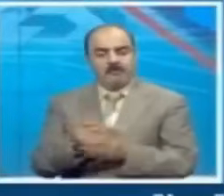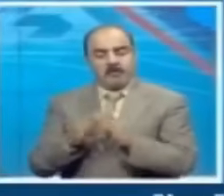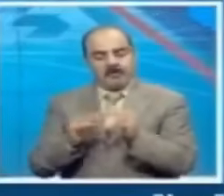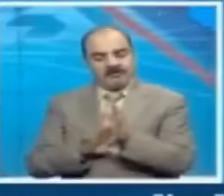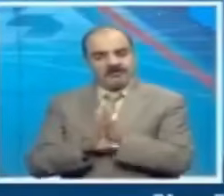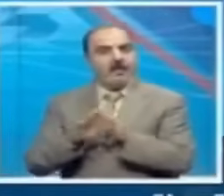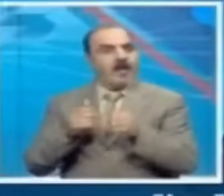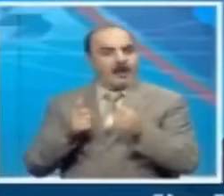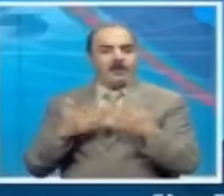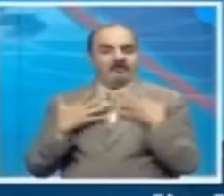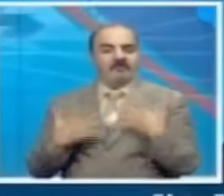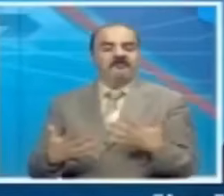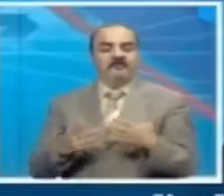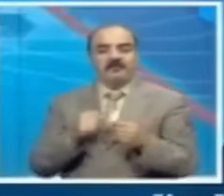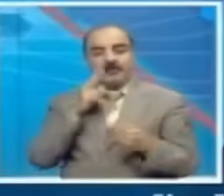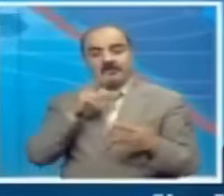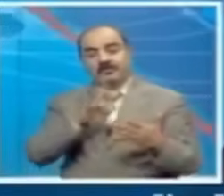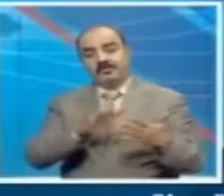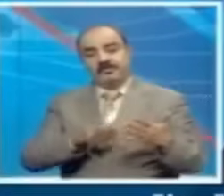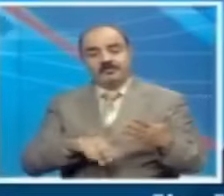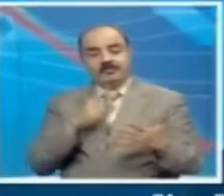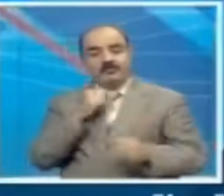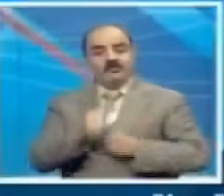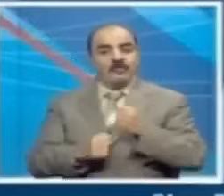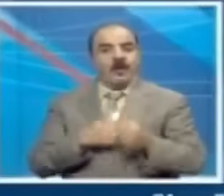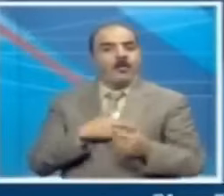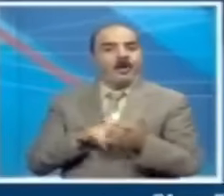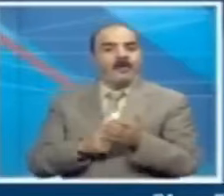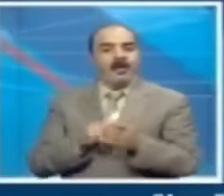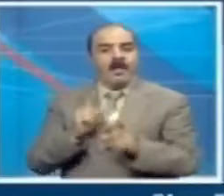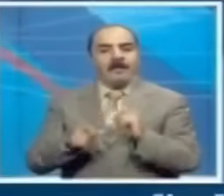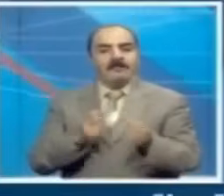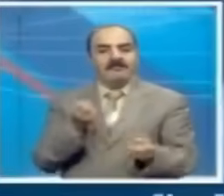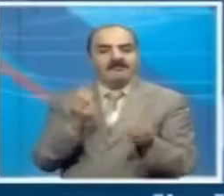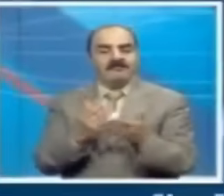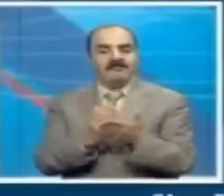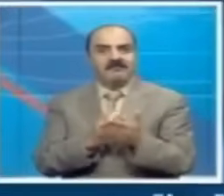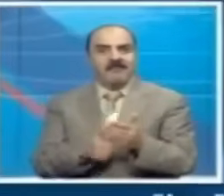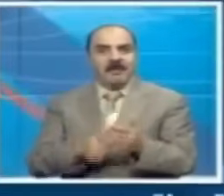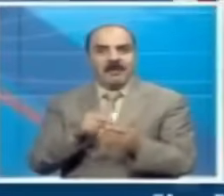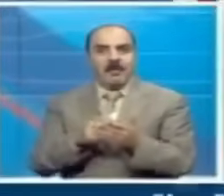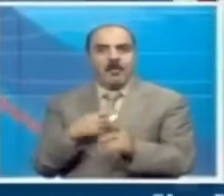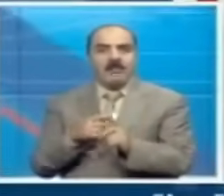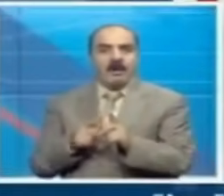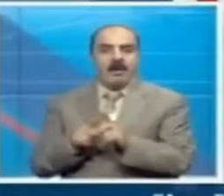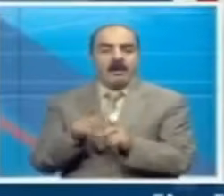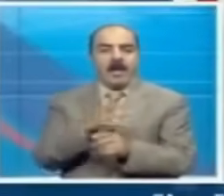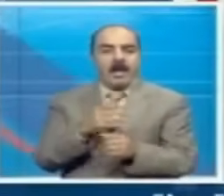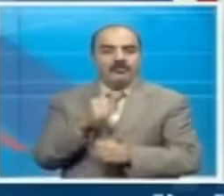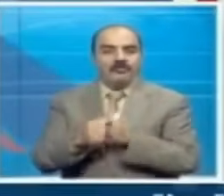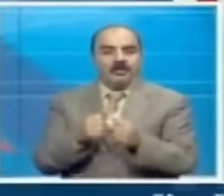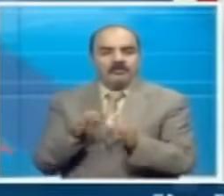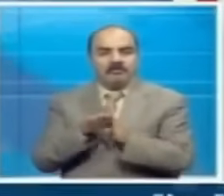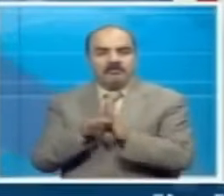المجتمع المصري. استعرض وزير التنمية المحلية جهود الوزارة في تنفيذ المبادرة مشيرا إلى نجاح الوزارة في